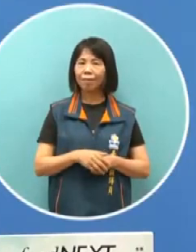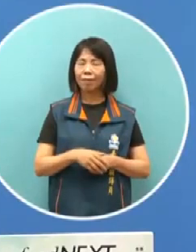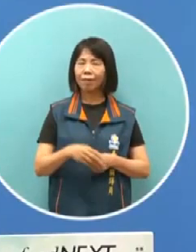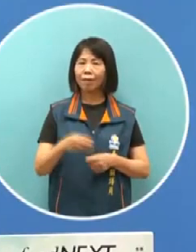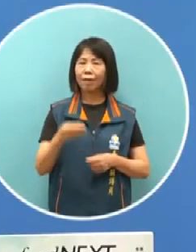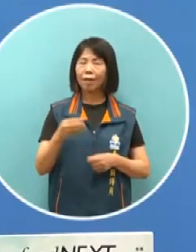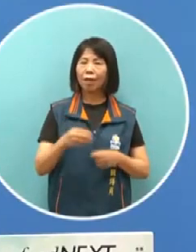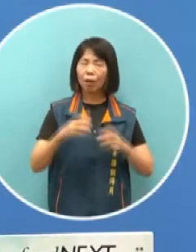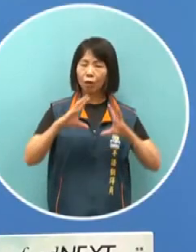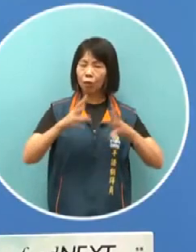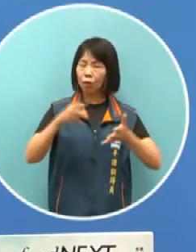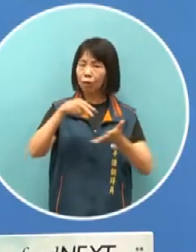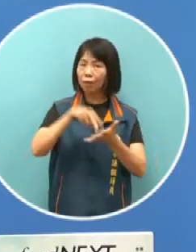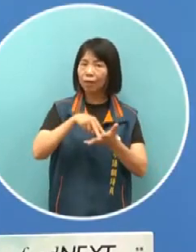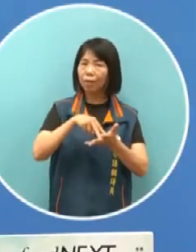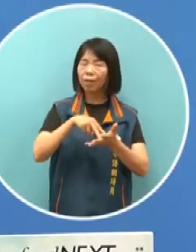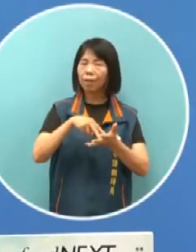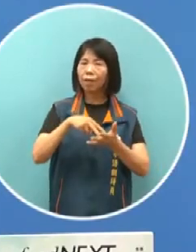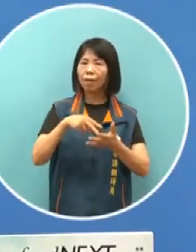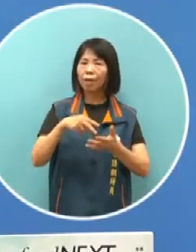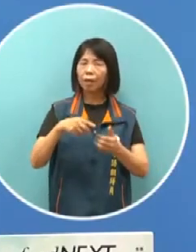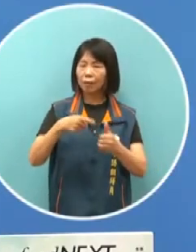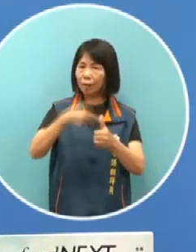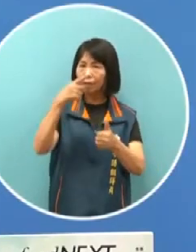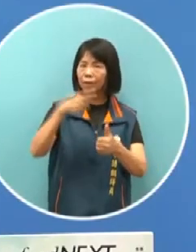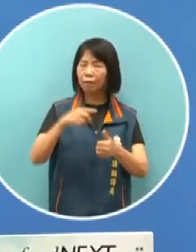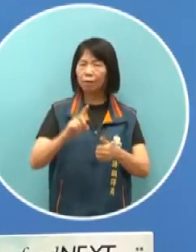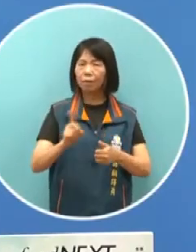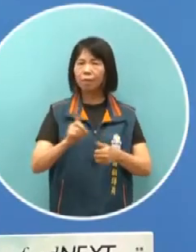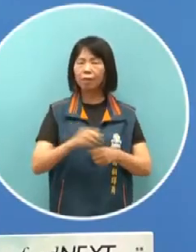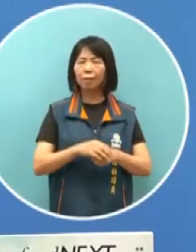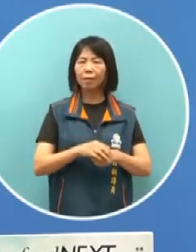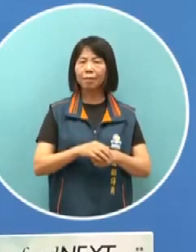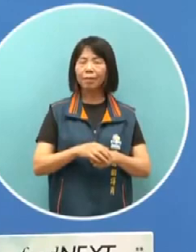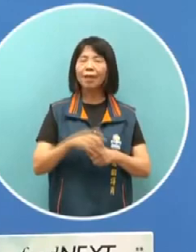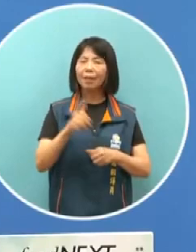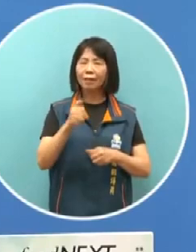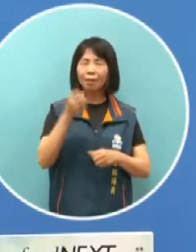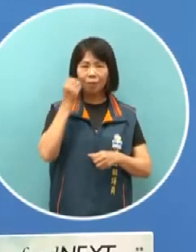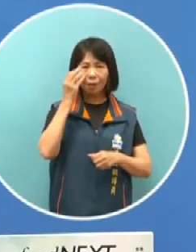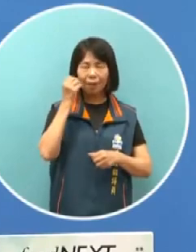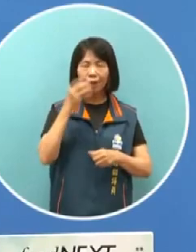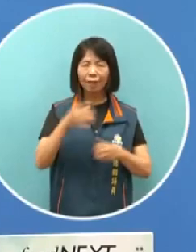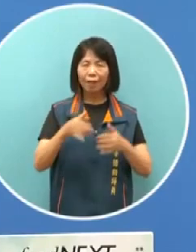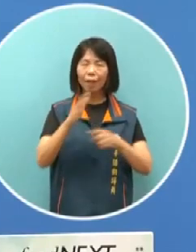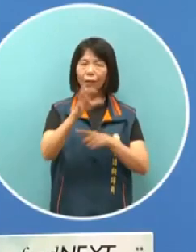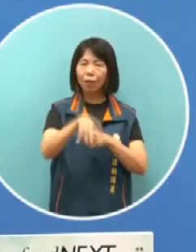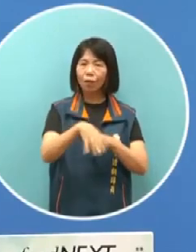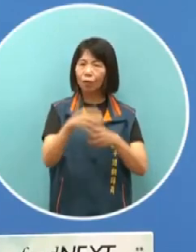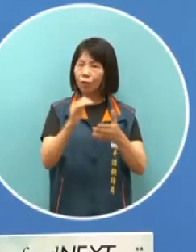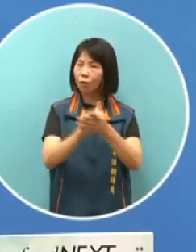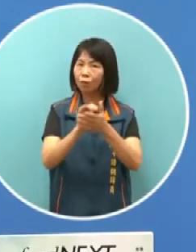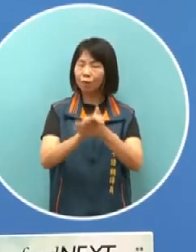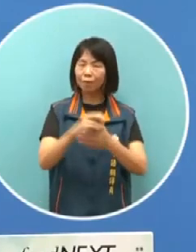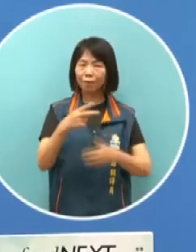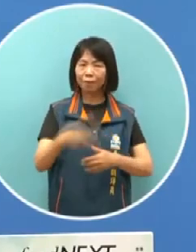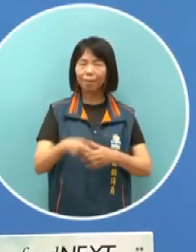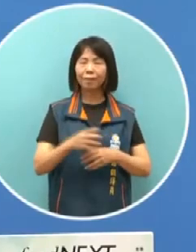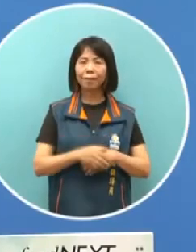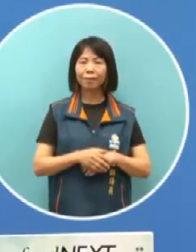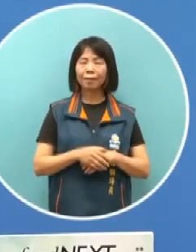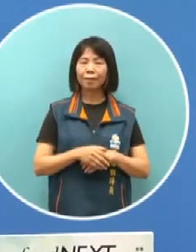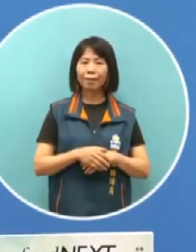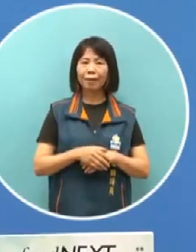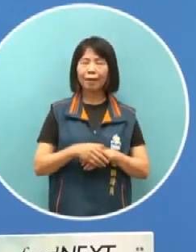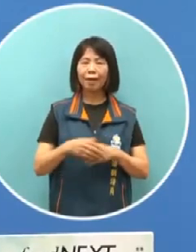就是国力，所以花莲勇夺第一。在这里，我真的要谢谢我们所有的花莲的农友哦，还有我们的返